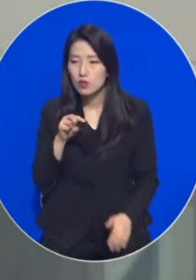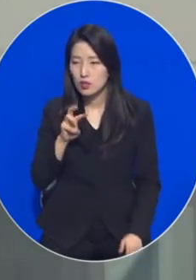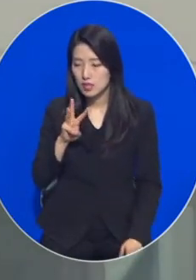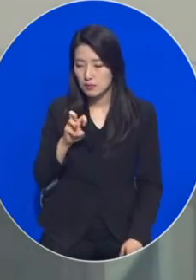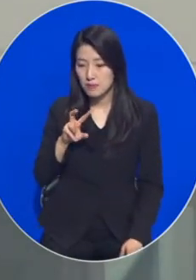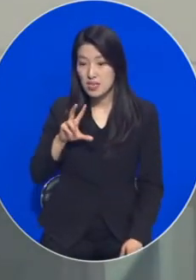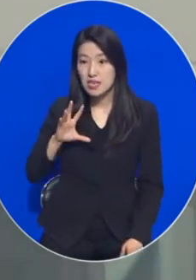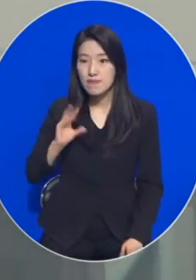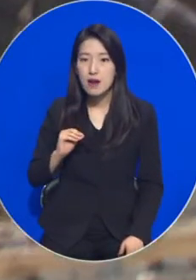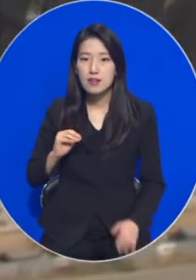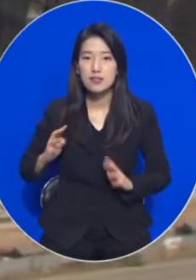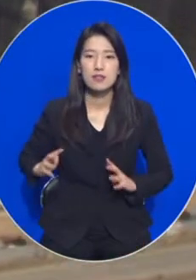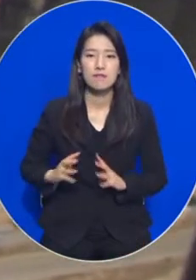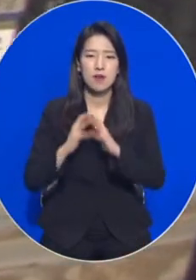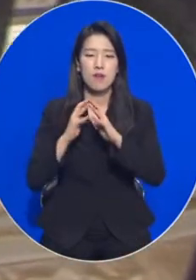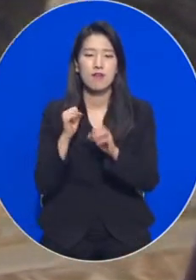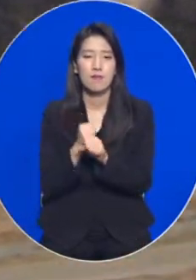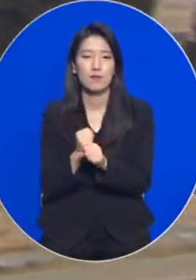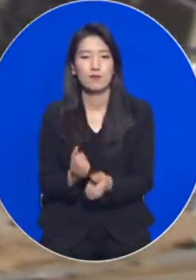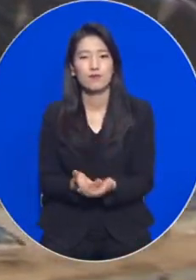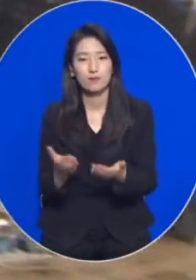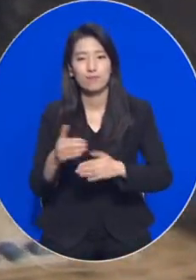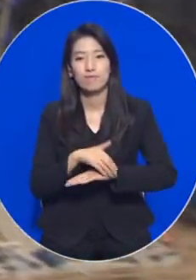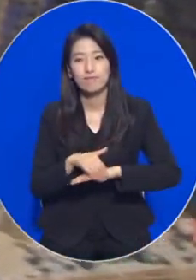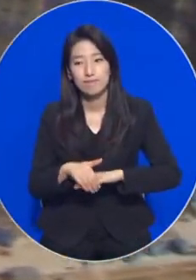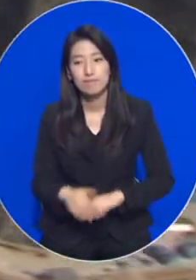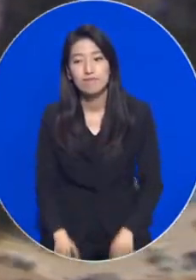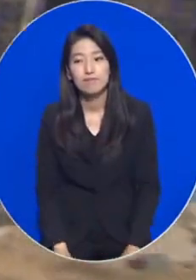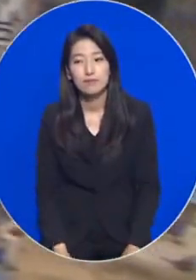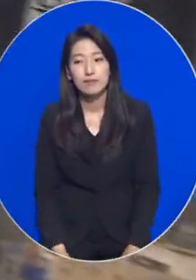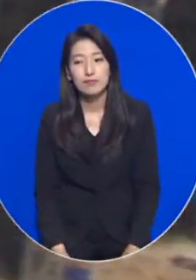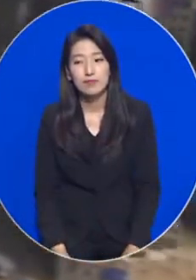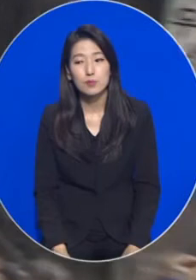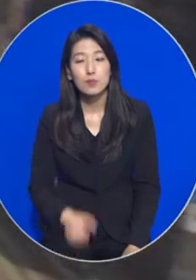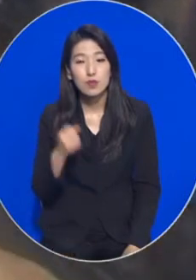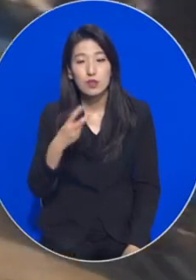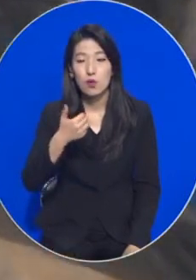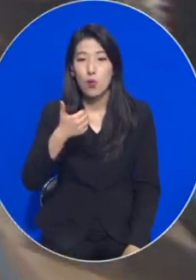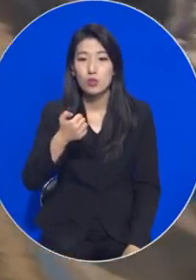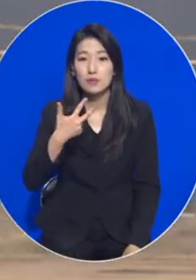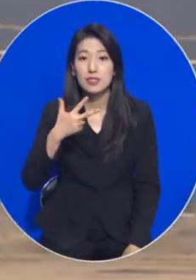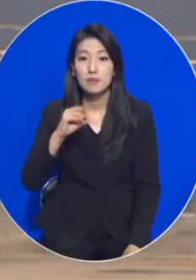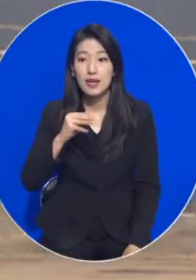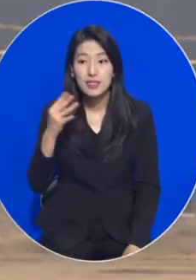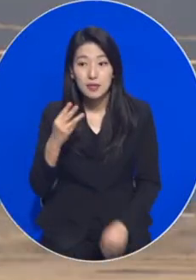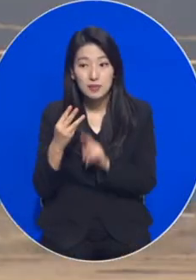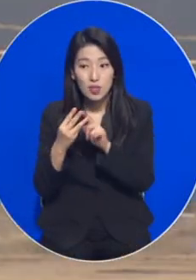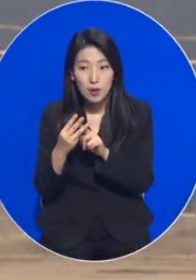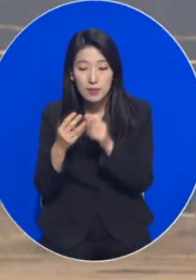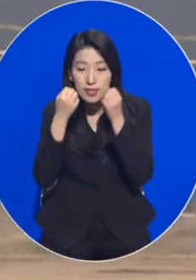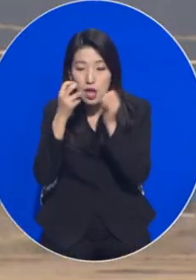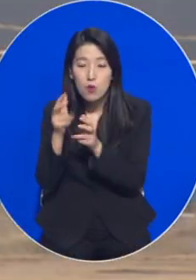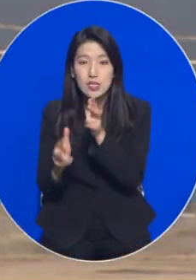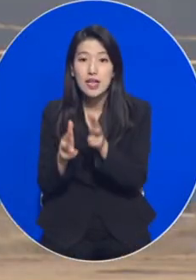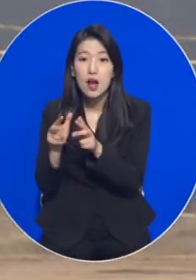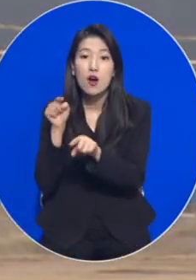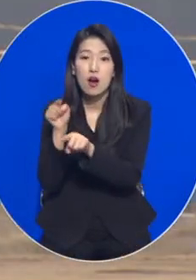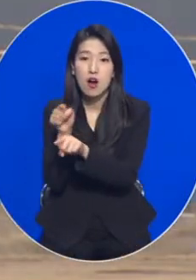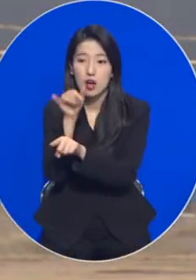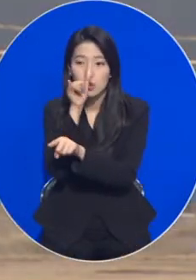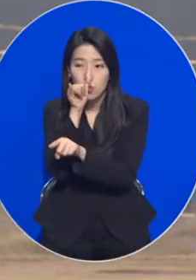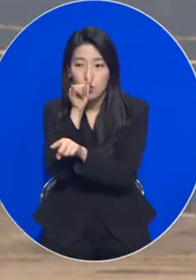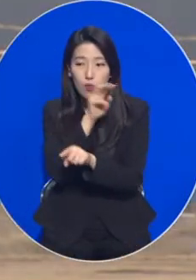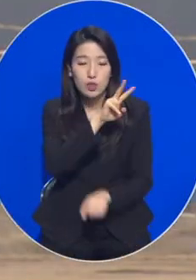규모에 맞먹습니다. 또 전체 물량에서 57만 3천 가구는 도심 내 신규 사업을 통해 확보하고